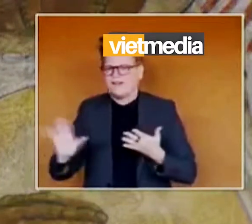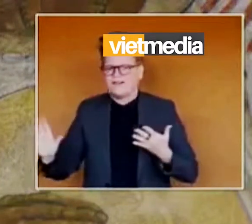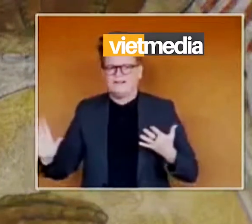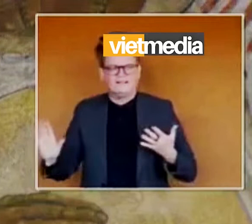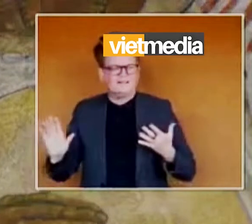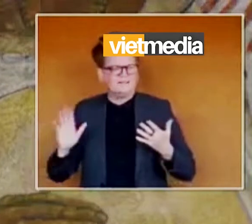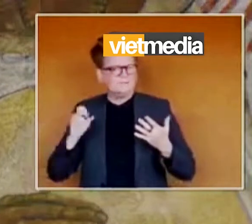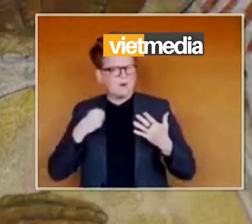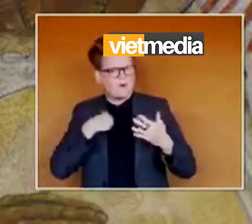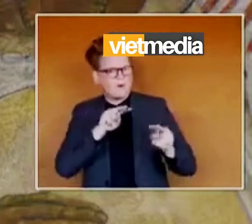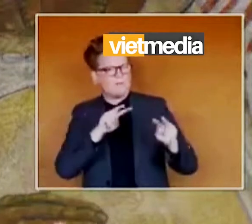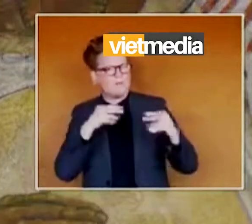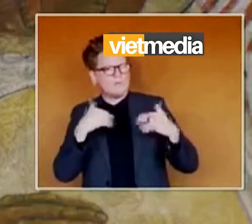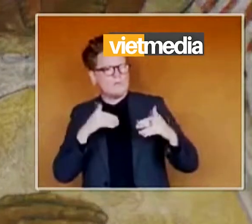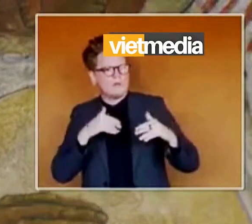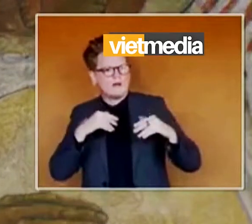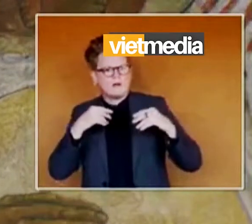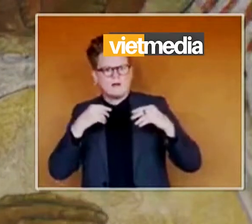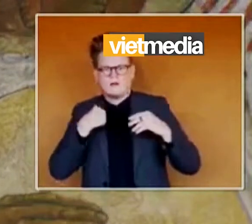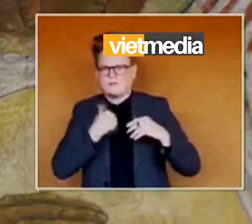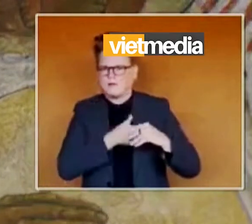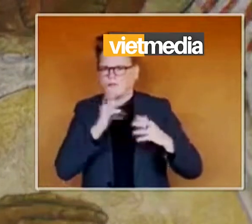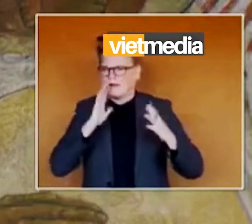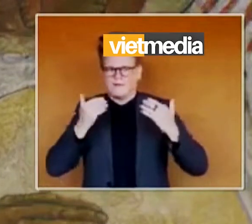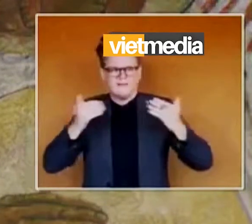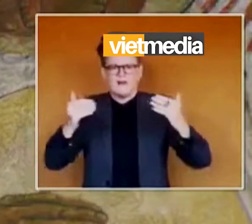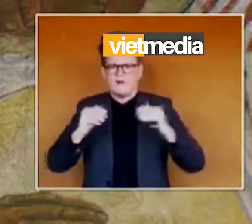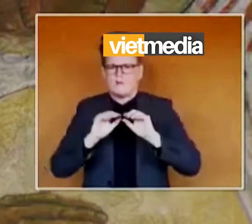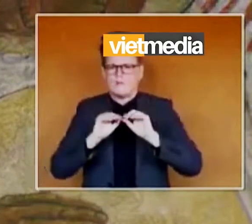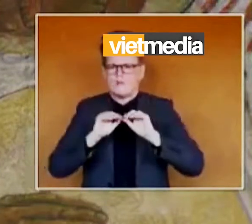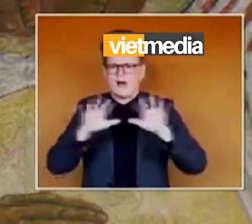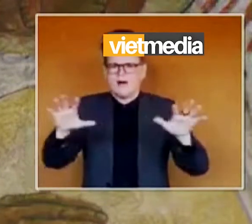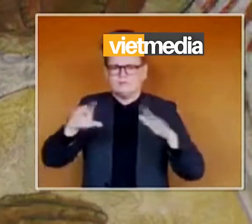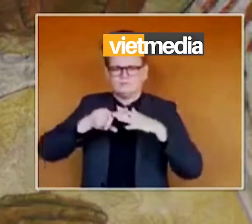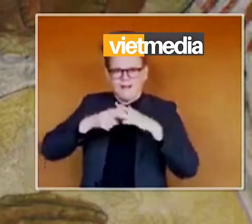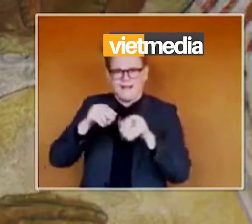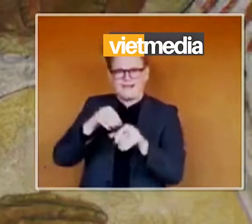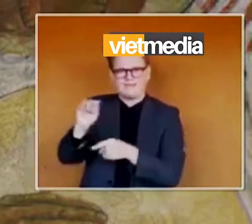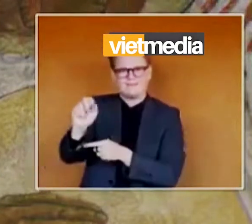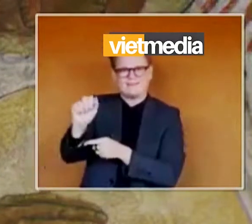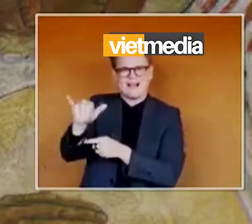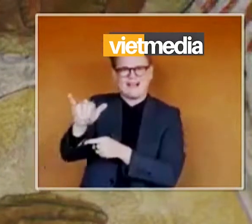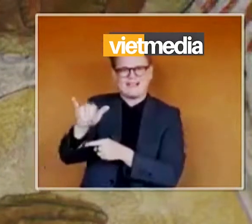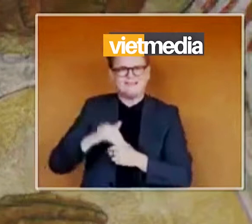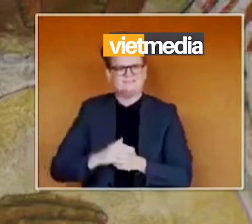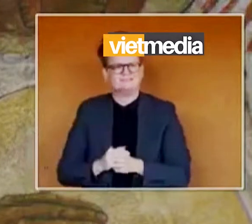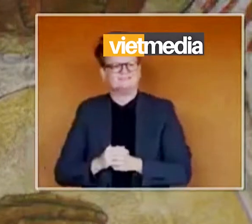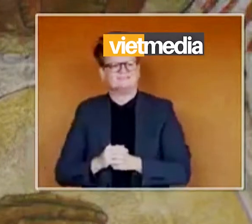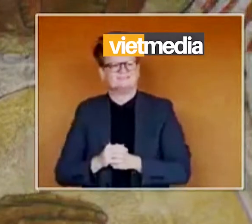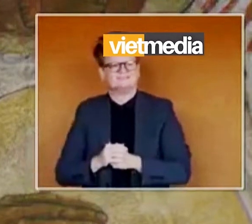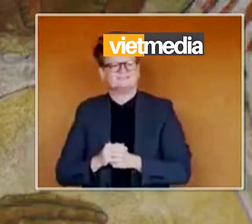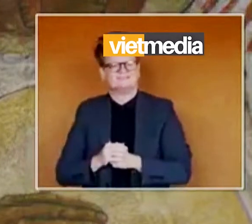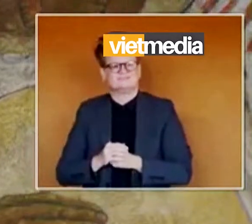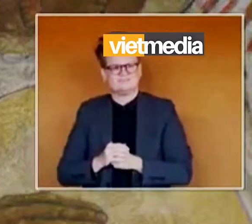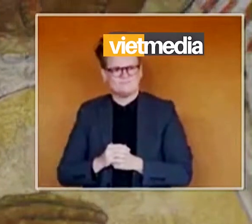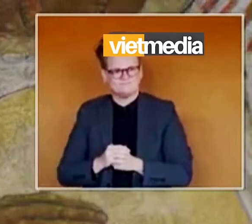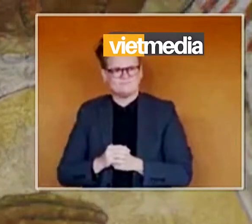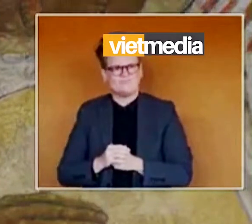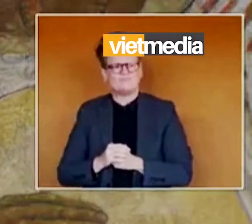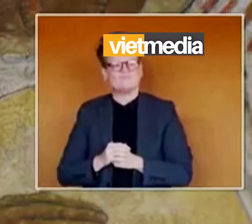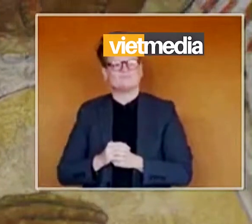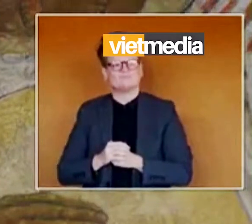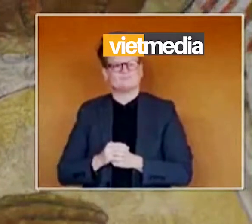nhà và thêm 2 tỷ Mỹ Kim trả tiền điện nước để giải quyết căng thẳng và lo lắng suốt năm qua, cộng với suy thoái do đại